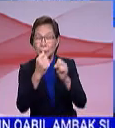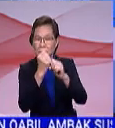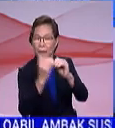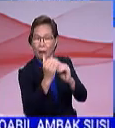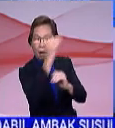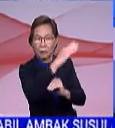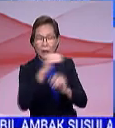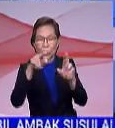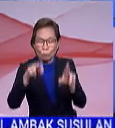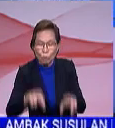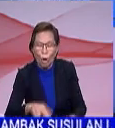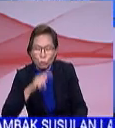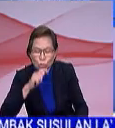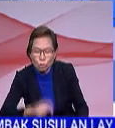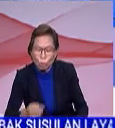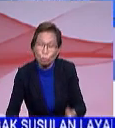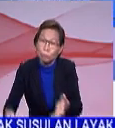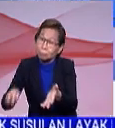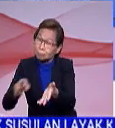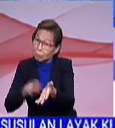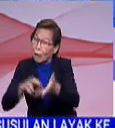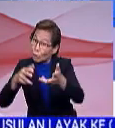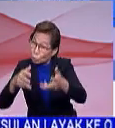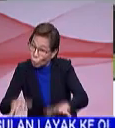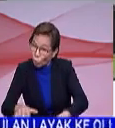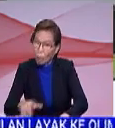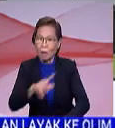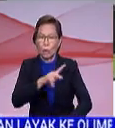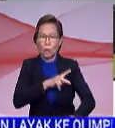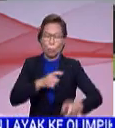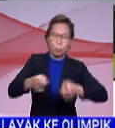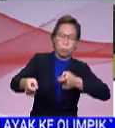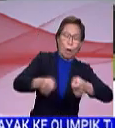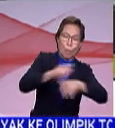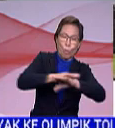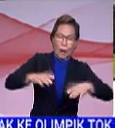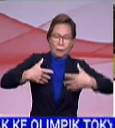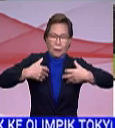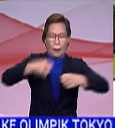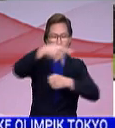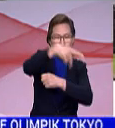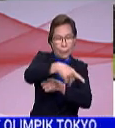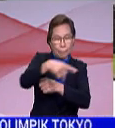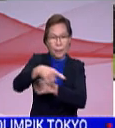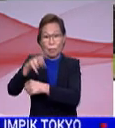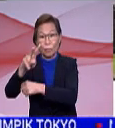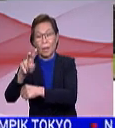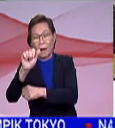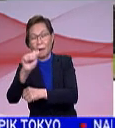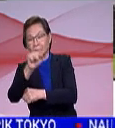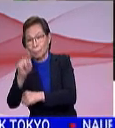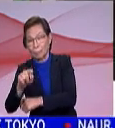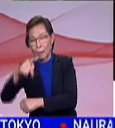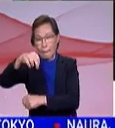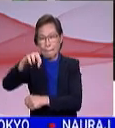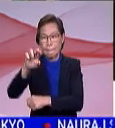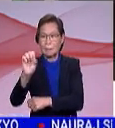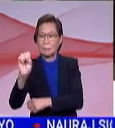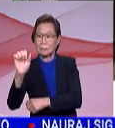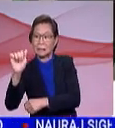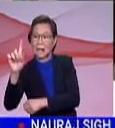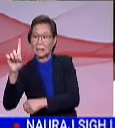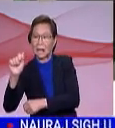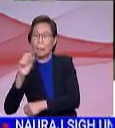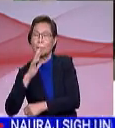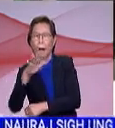atas dan warga emas yang telah mendaftar. Ketua Penyelaras Bukan Kesihatan PPV AstraZeneca Persada, Zainal Iran